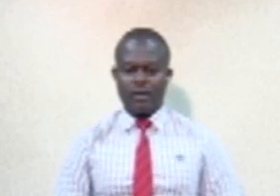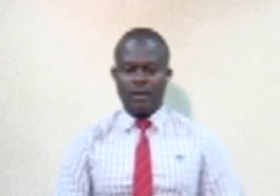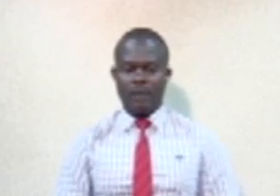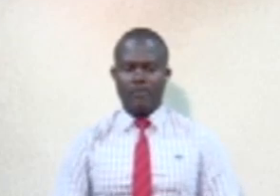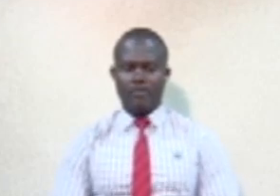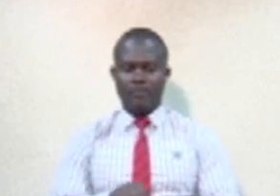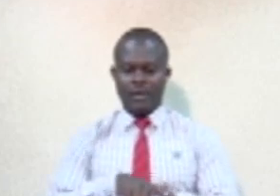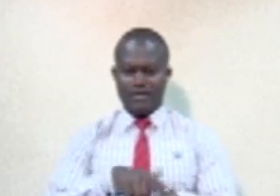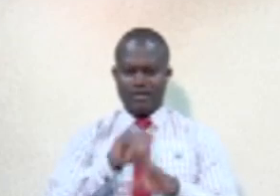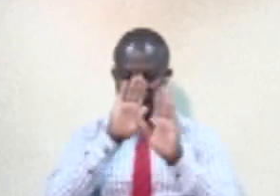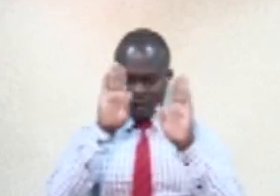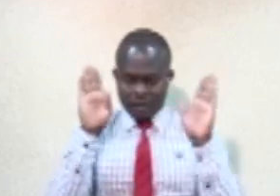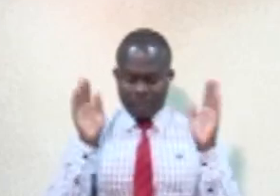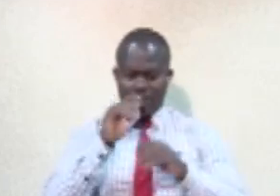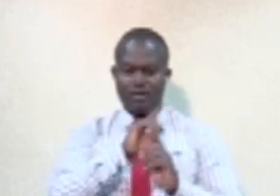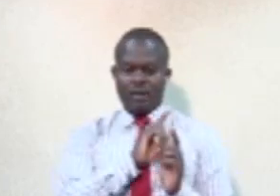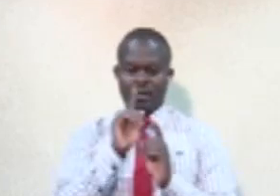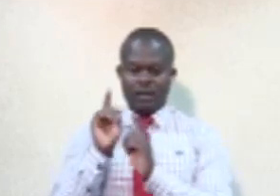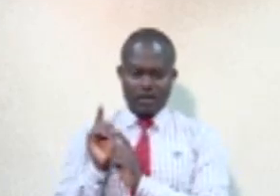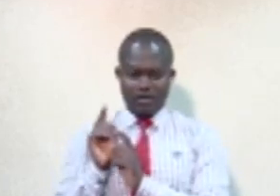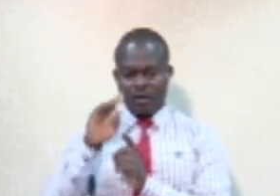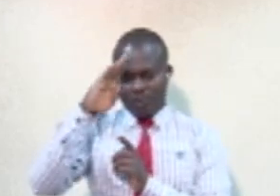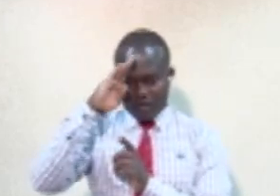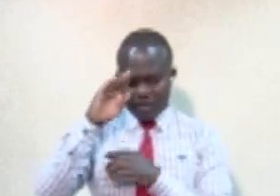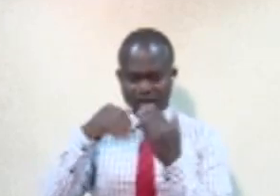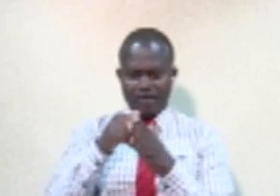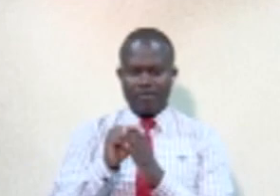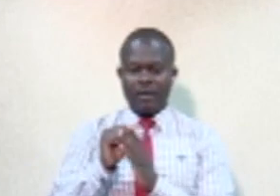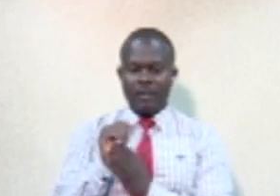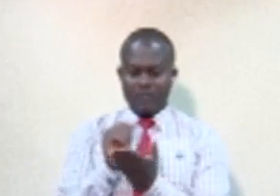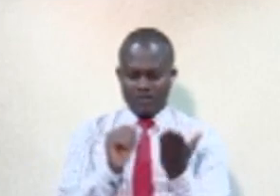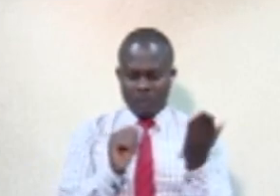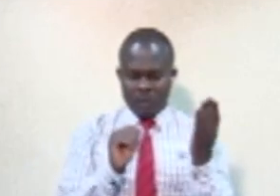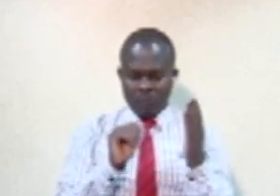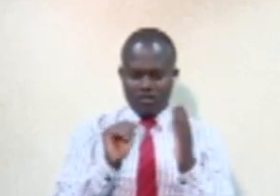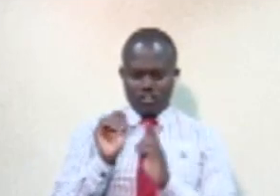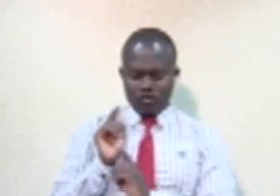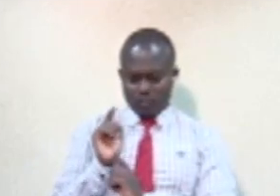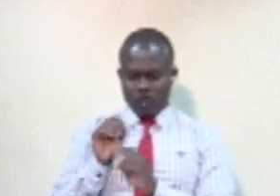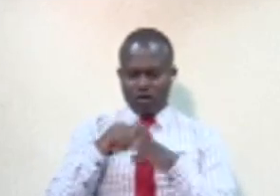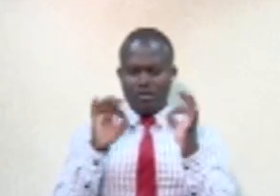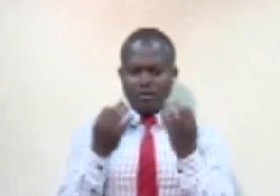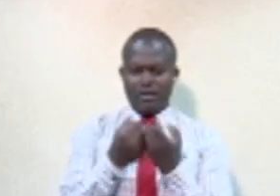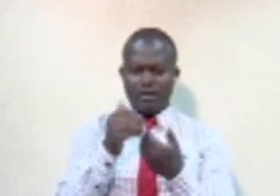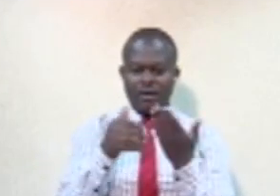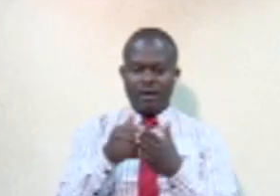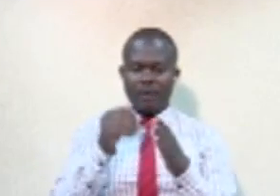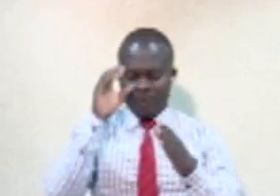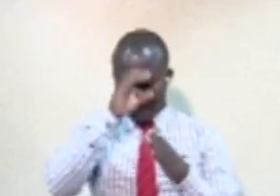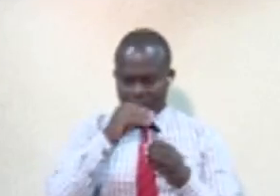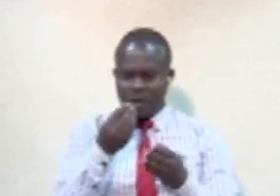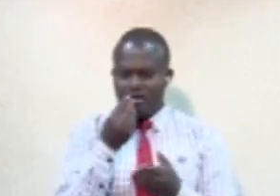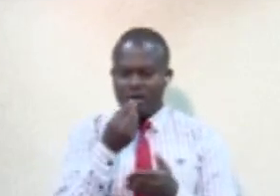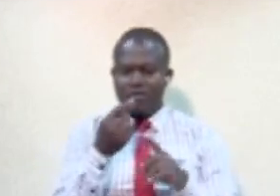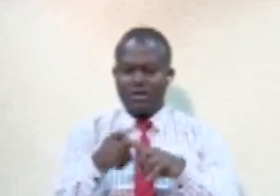mu masaya kumanywa abasirikari abapolisi ndetse n'abacungagereza cyangwa abo miryango yabo barahaha